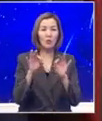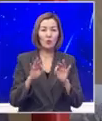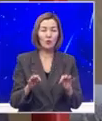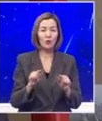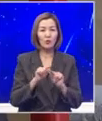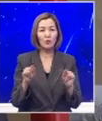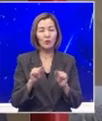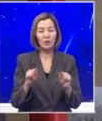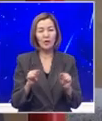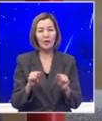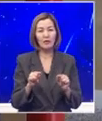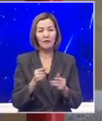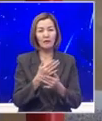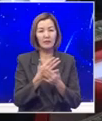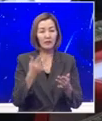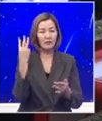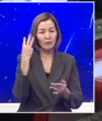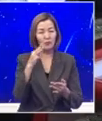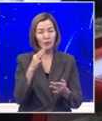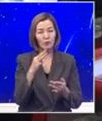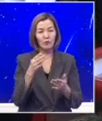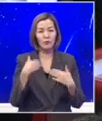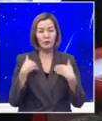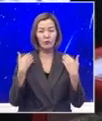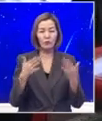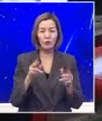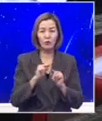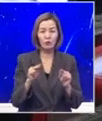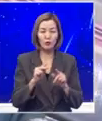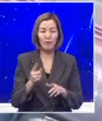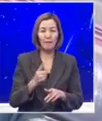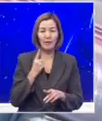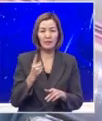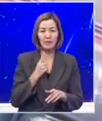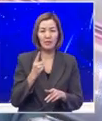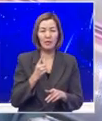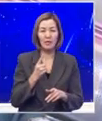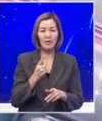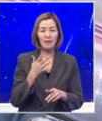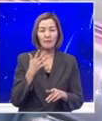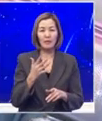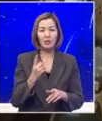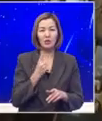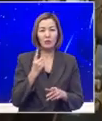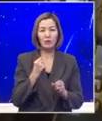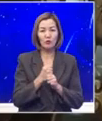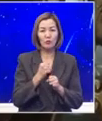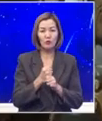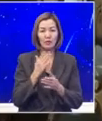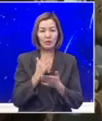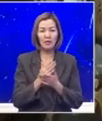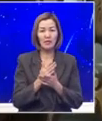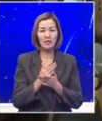ел ішіне сан алуан сәнді зергерлік бұйымдар ұсынып жүрген ұста Дәркембай атындағы музейде 5 шебер жұмыс істейді.